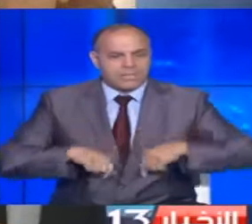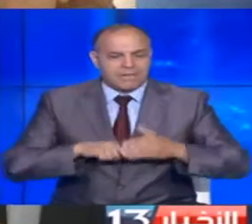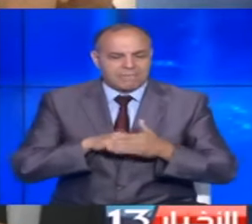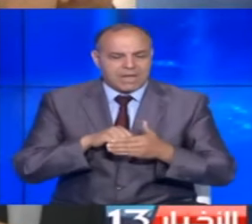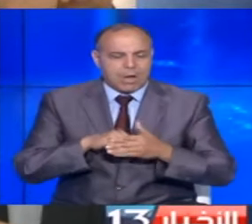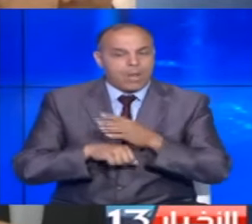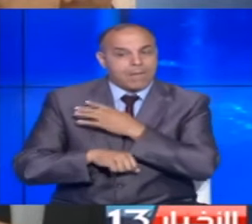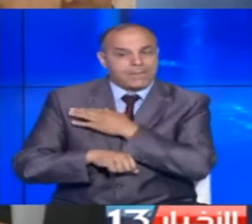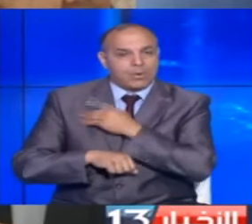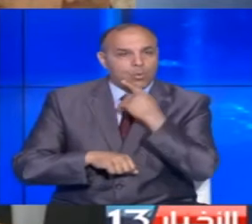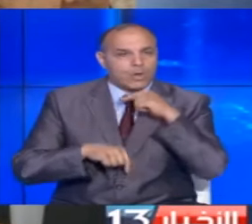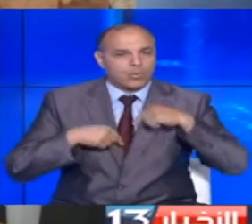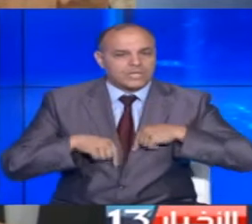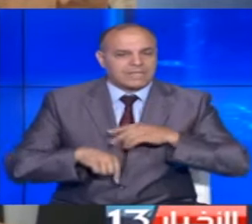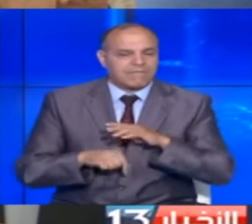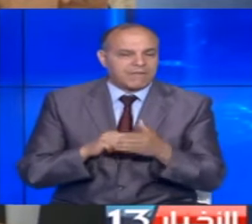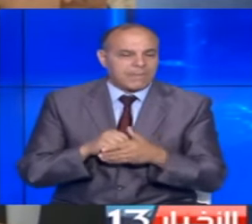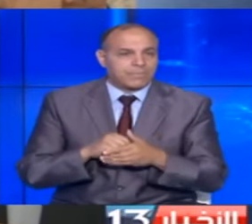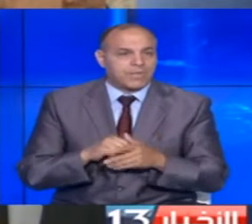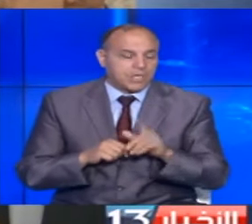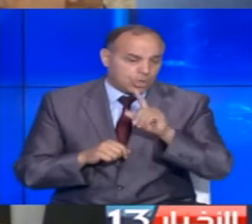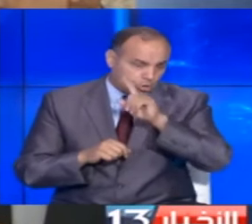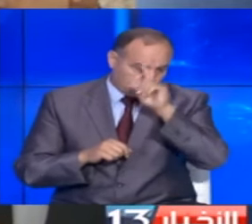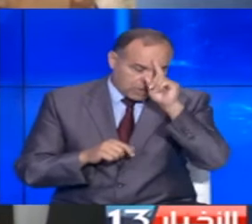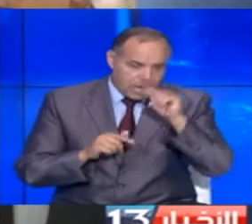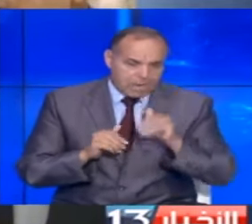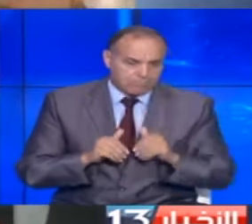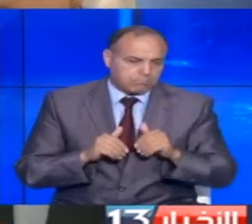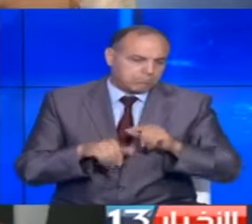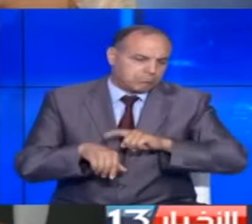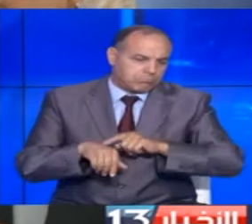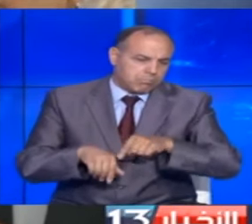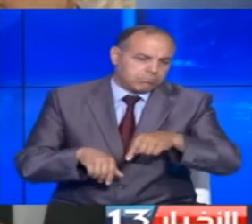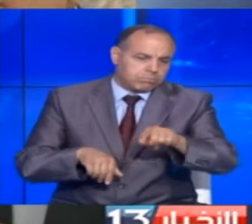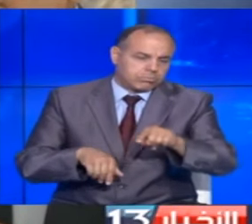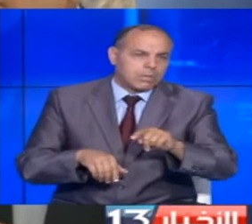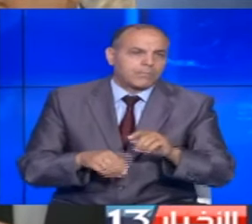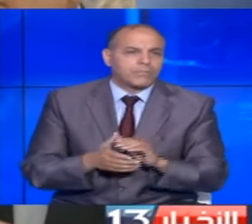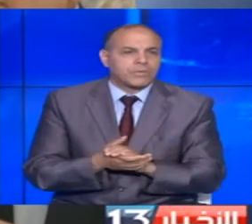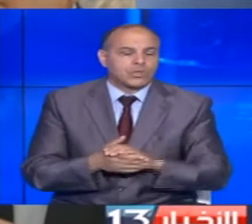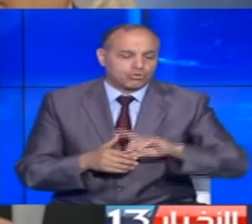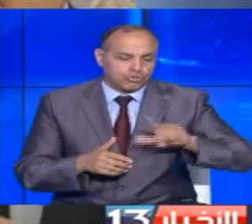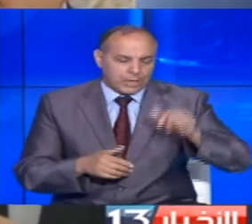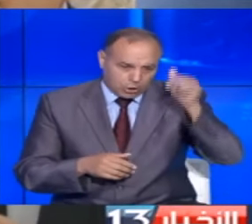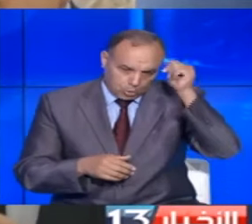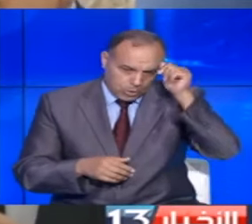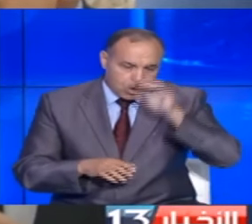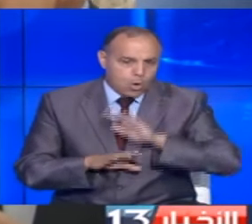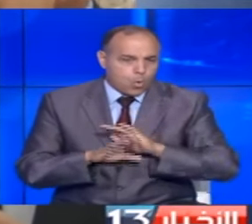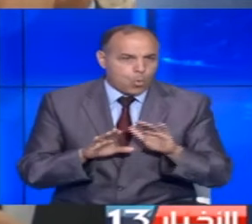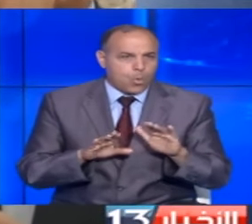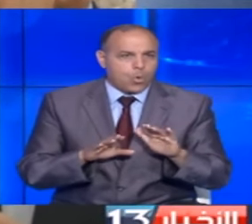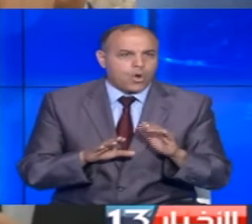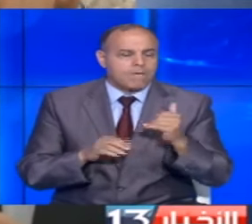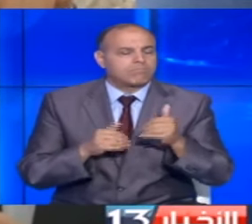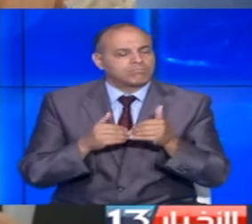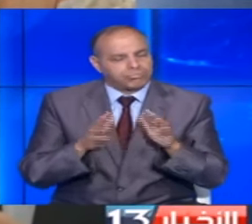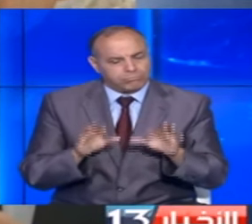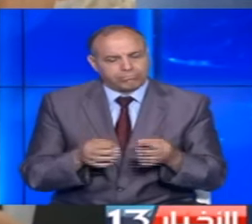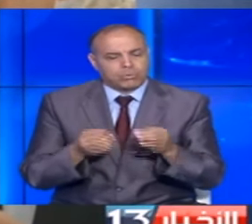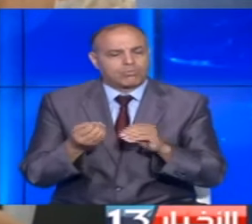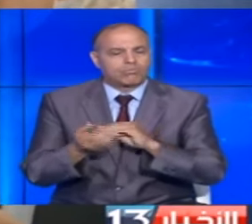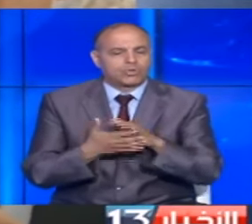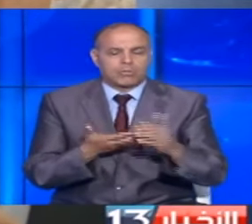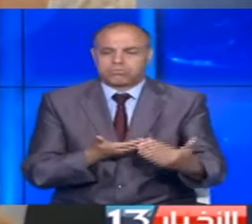الاطارات في وزاره الفلاحه فان شاء الله كما قلت من ال الاخر شهر جويليه هناك بوادر الانفراج في عمليات